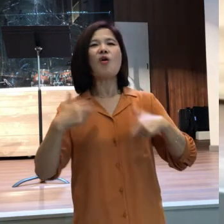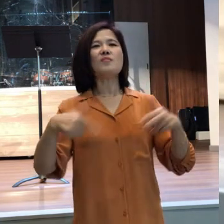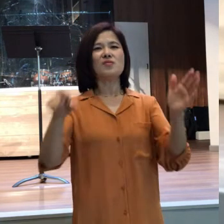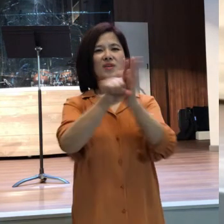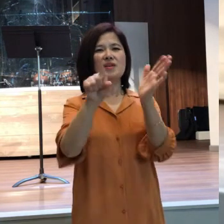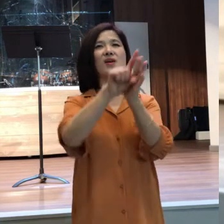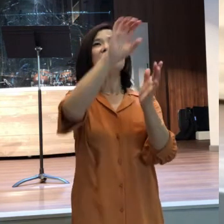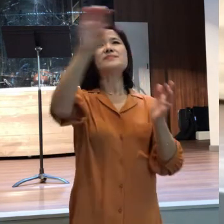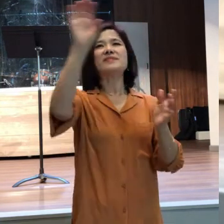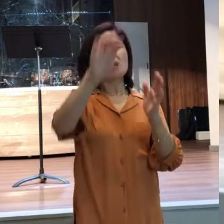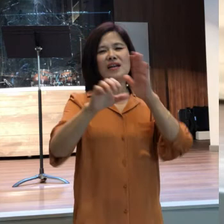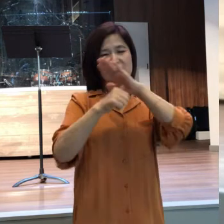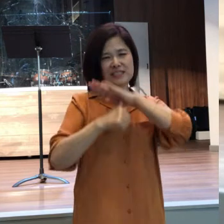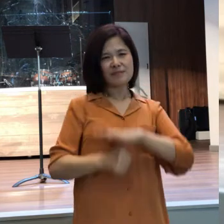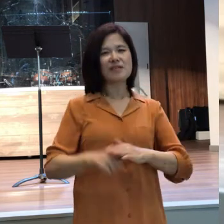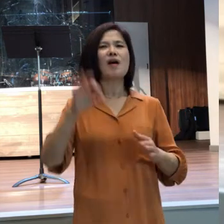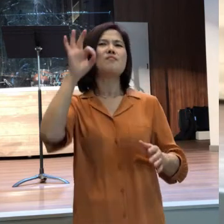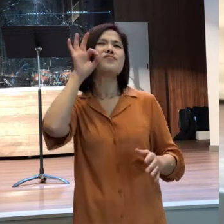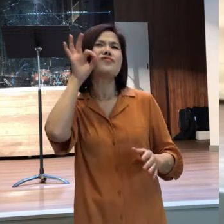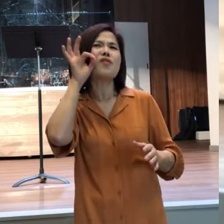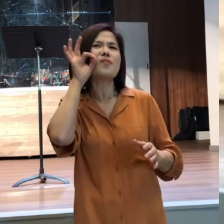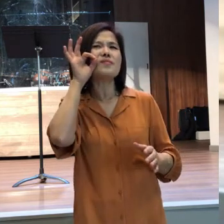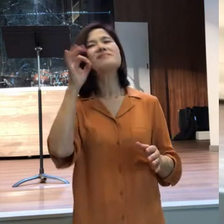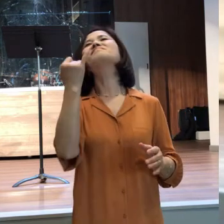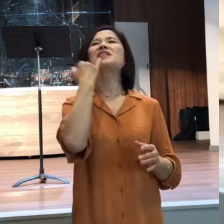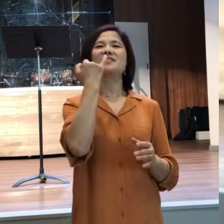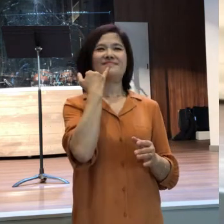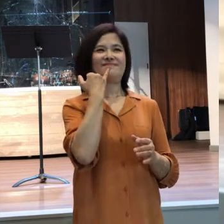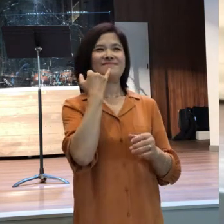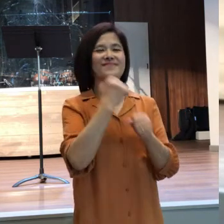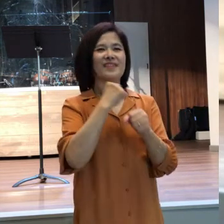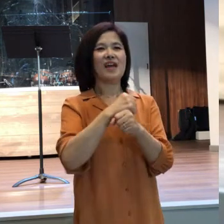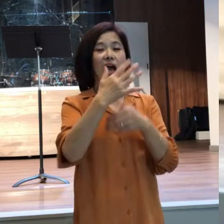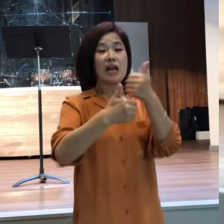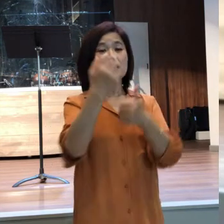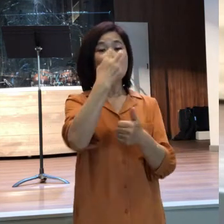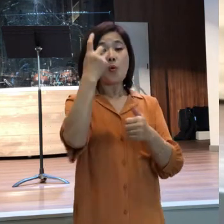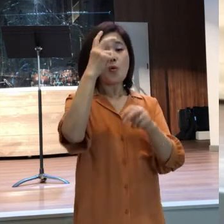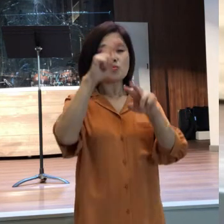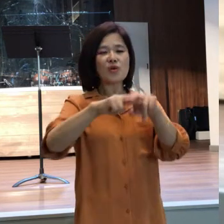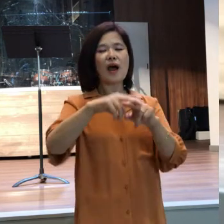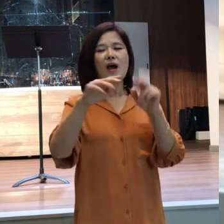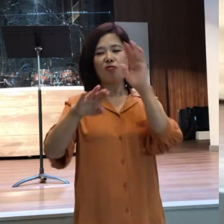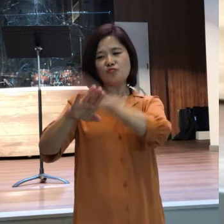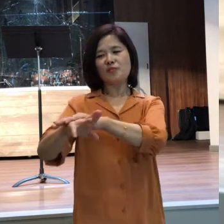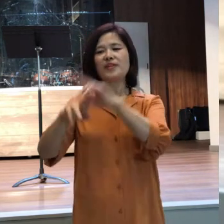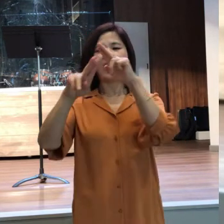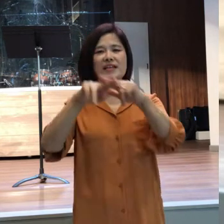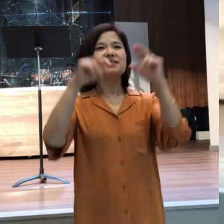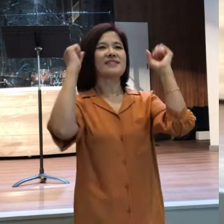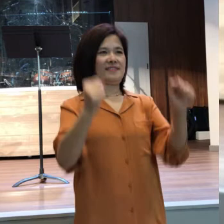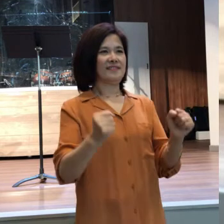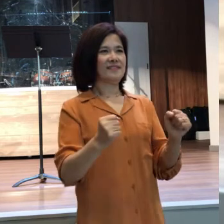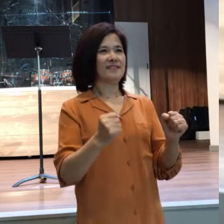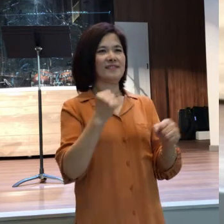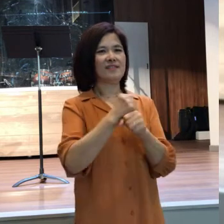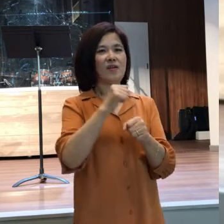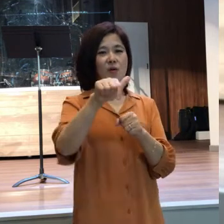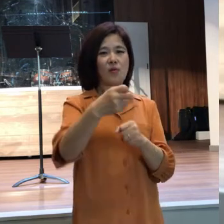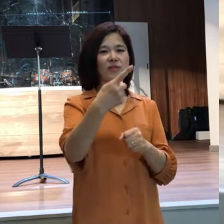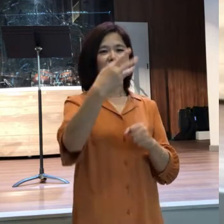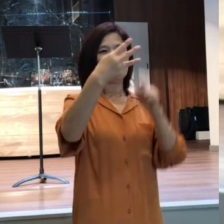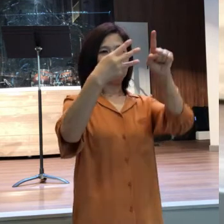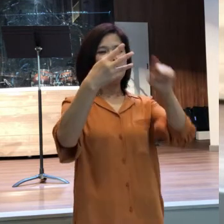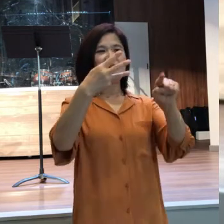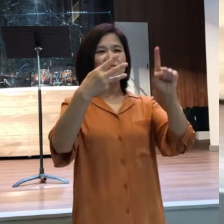위하여 십자가를 참으사 부끄러움을 개의치 아니하시더니 하나님 보좌 우편에 앉으셨느니라. 골로새 3장